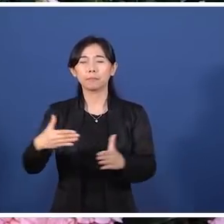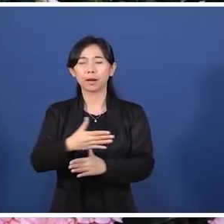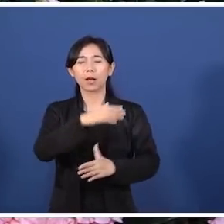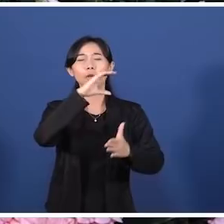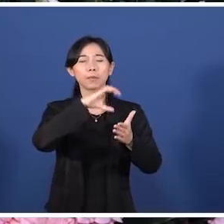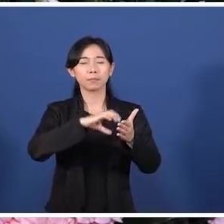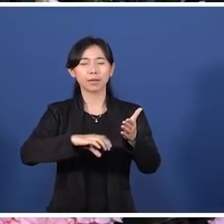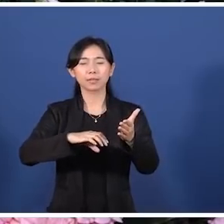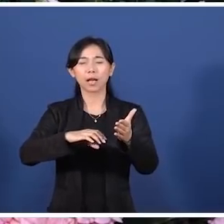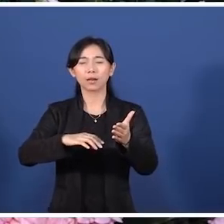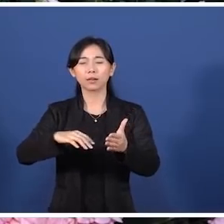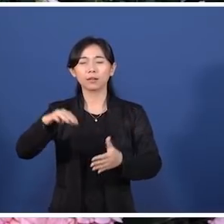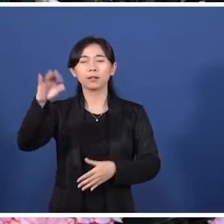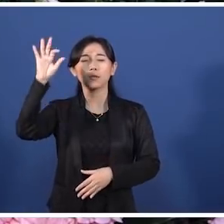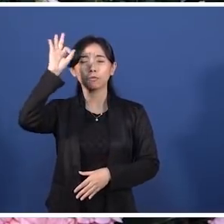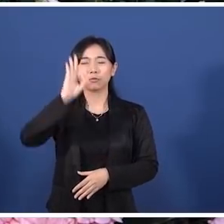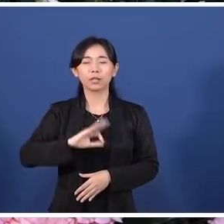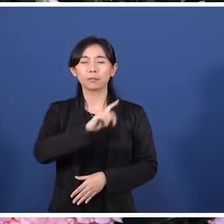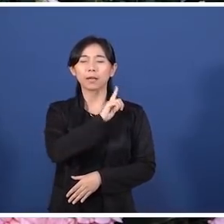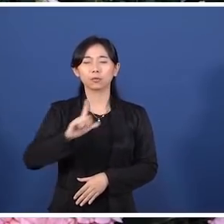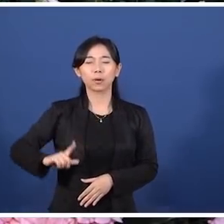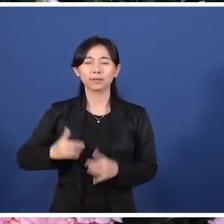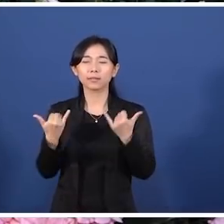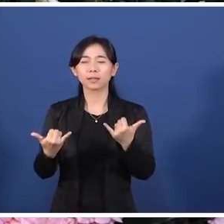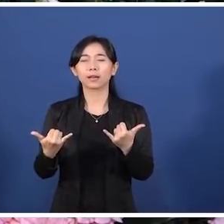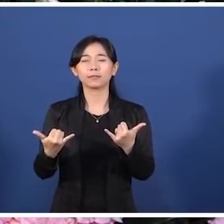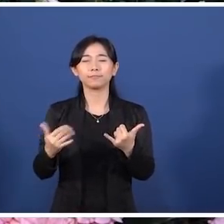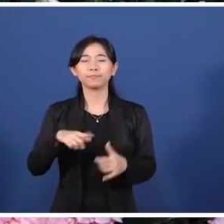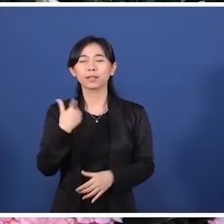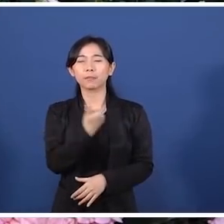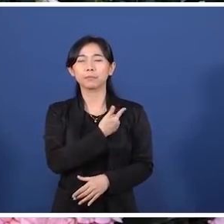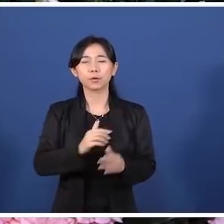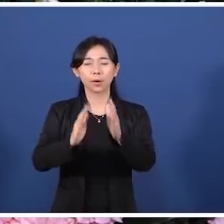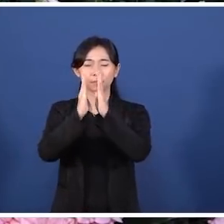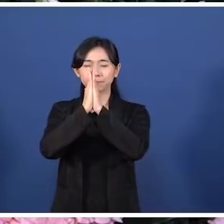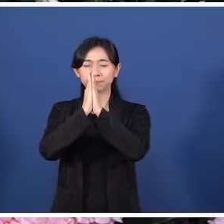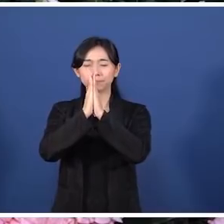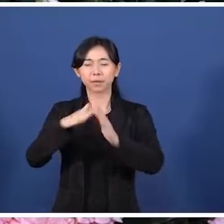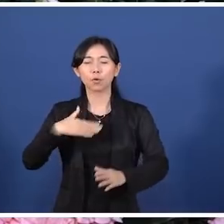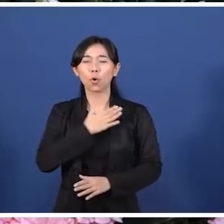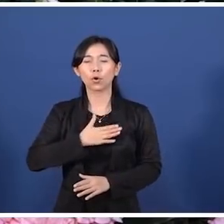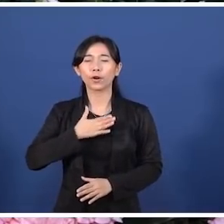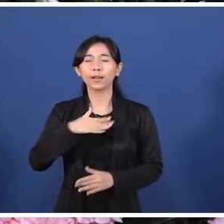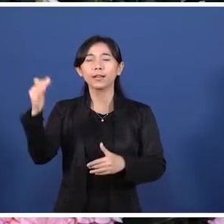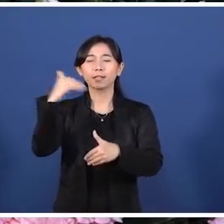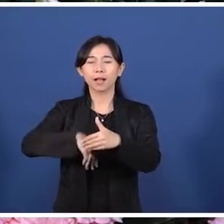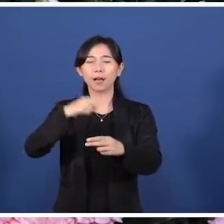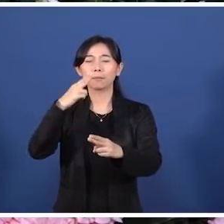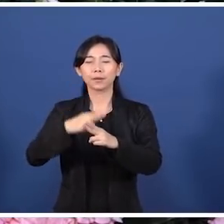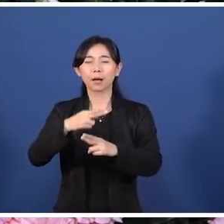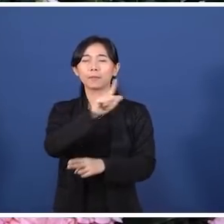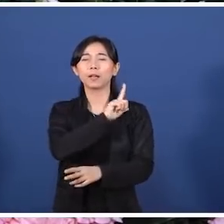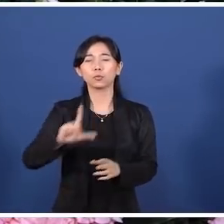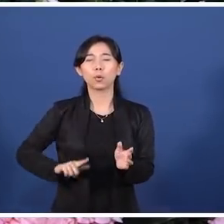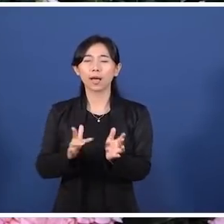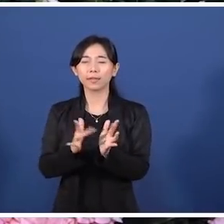pembacaan dan perenungan firman Tuhan pada saat ini. Kami berdoa dan memohon hanya di dalam nama